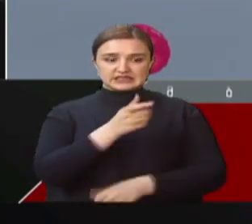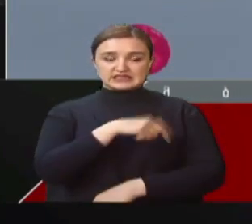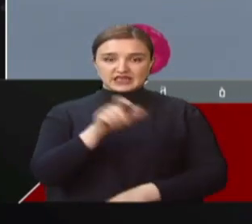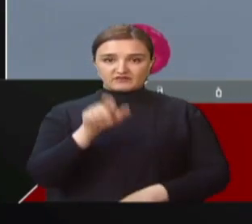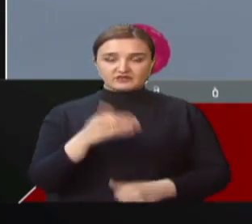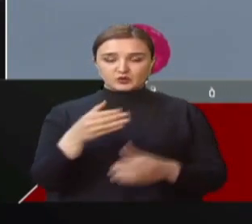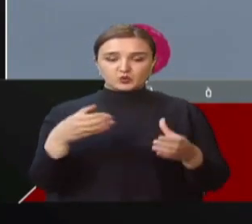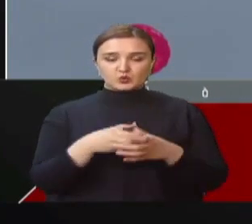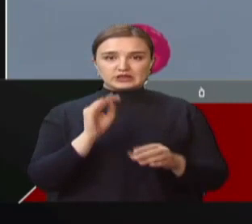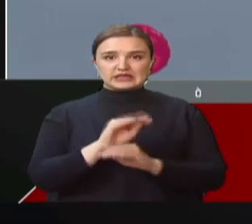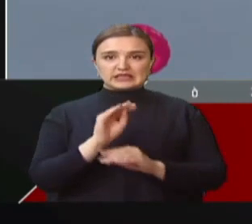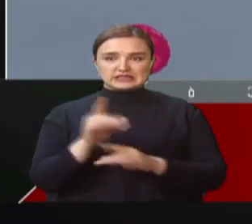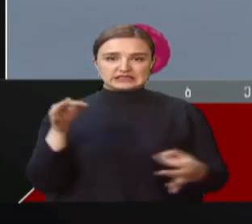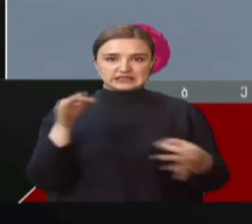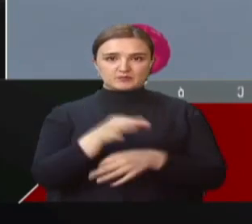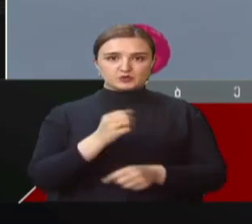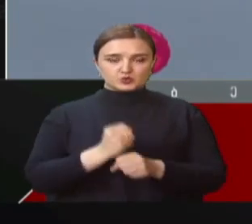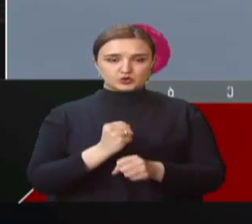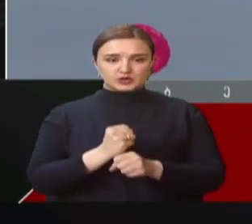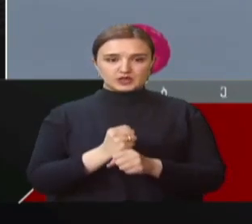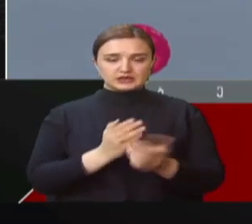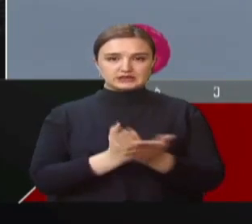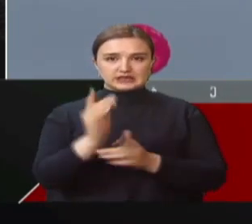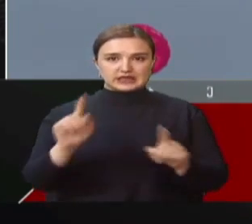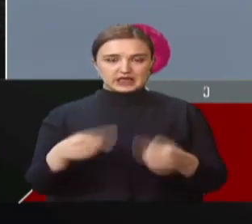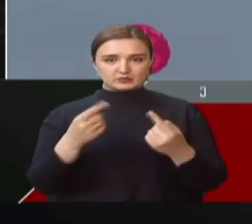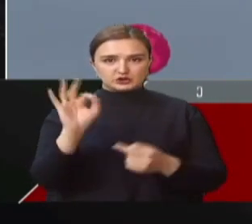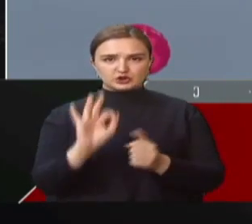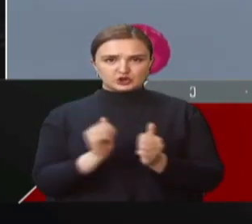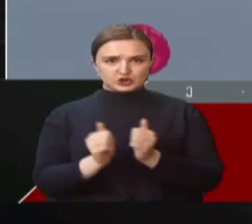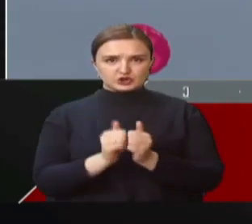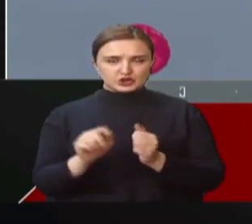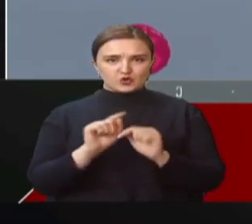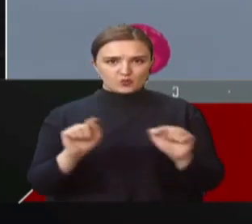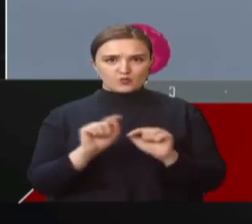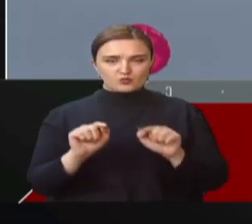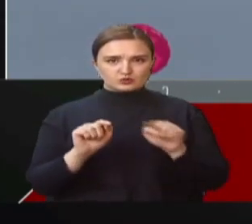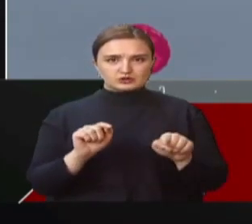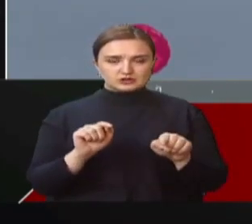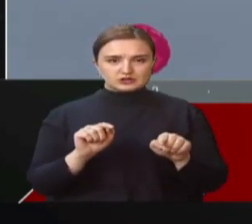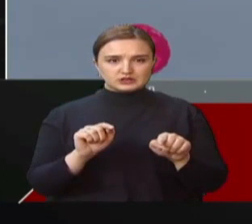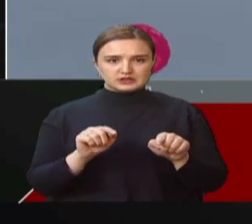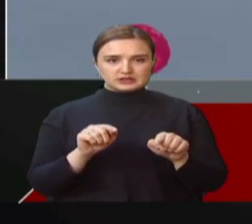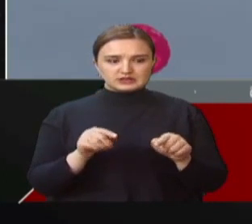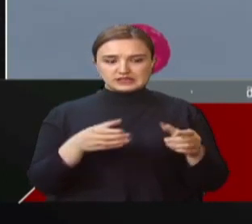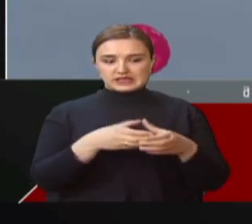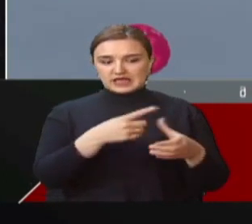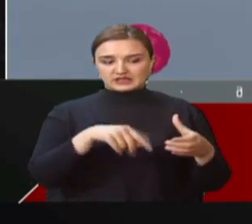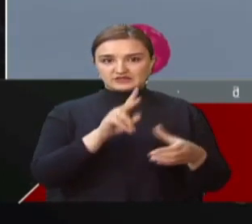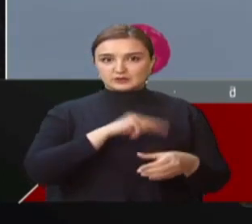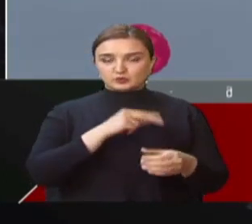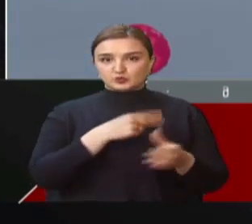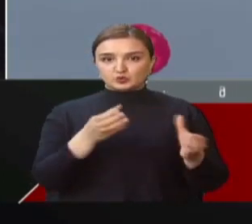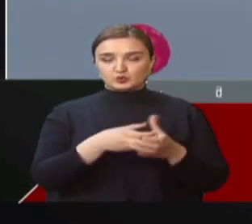pat coni gundis critic și sapa sohod gageta, romusat strategia armașene belic și raduhane pe opoziția opoziției Ibnațil, suint